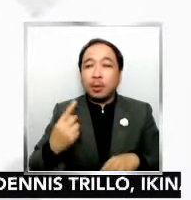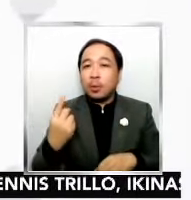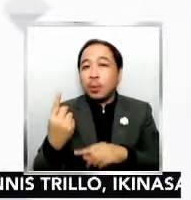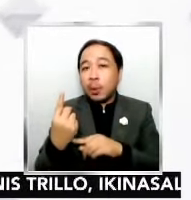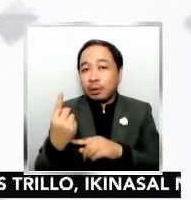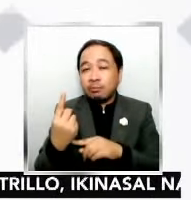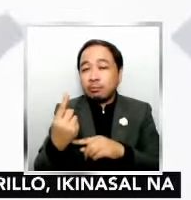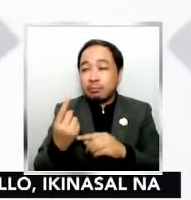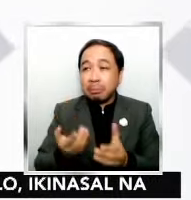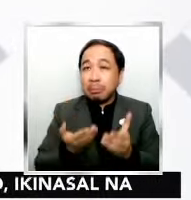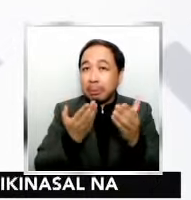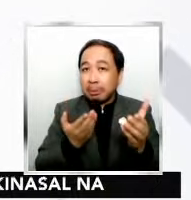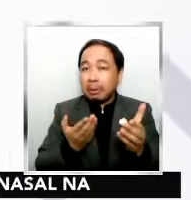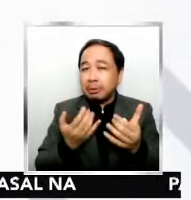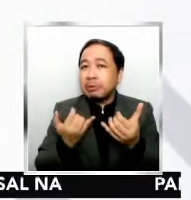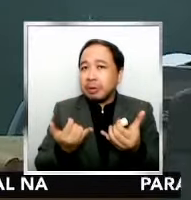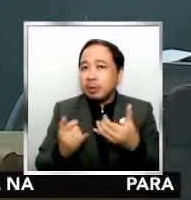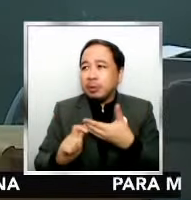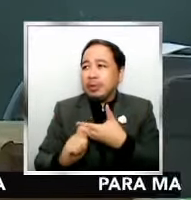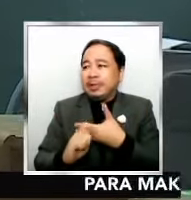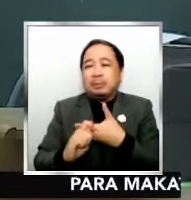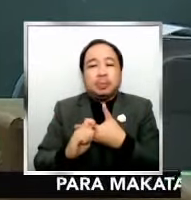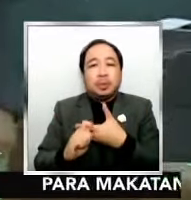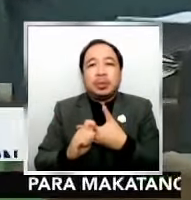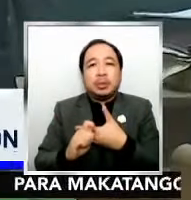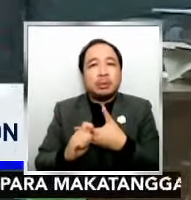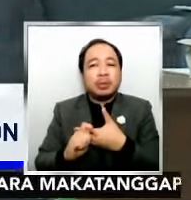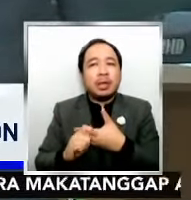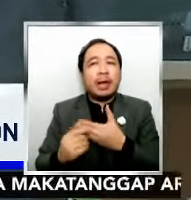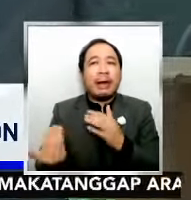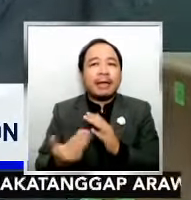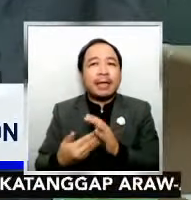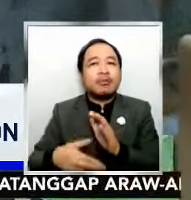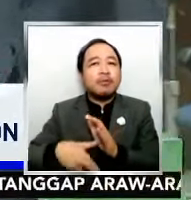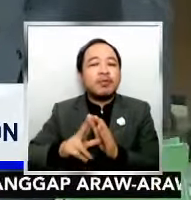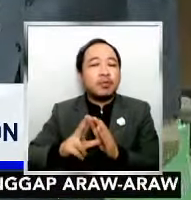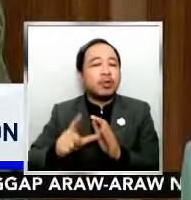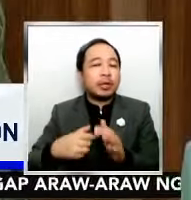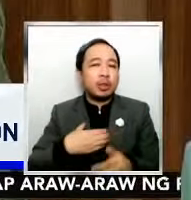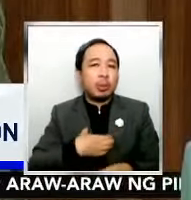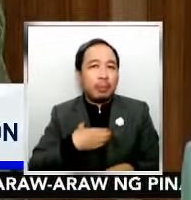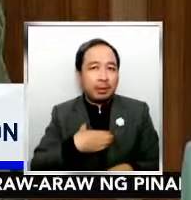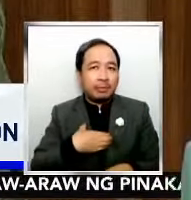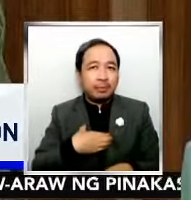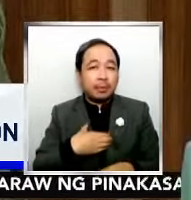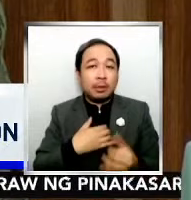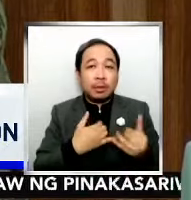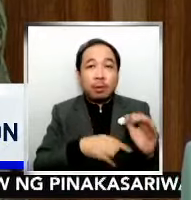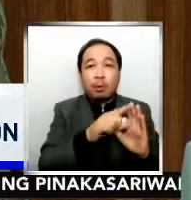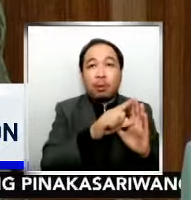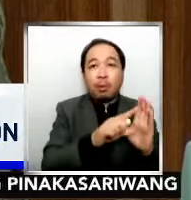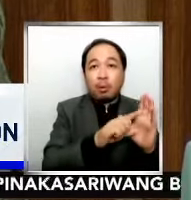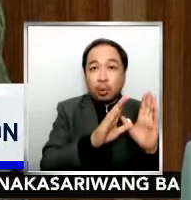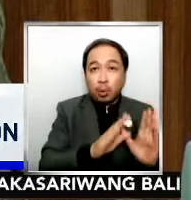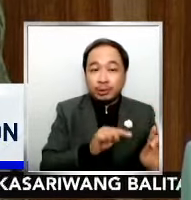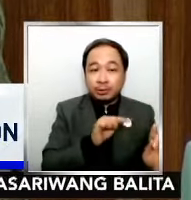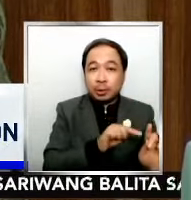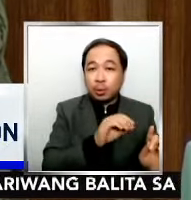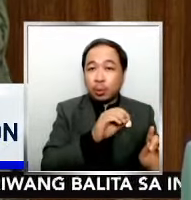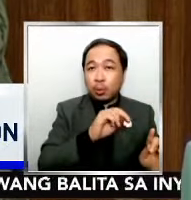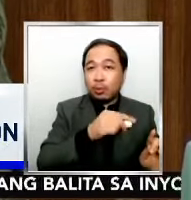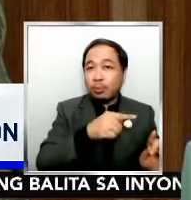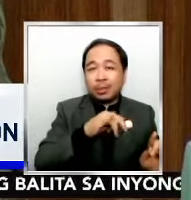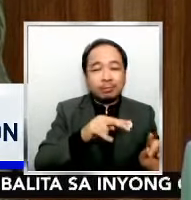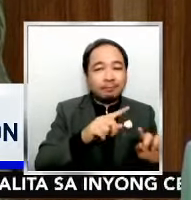magpo-file kami ng motion for reconsideration. Wala pang pahayag ang mga abogado ni Ongpin. Tumangi rin munang magkomento ni PNP Regional